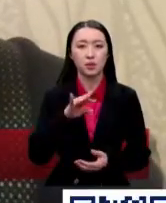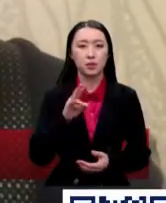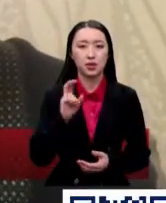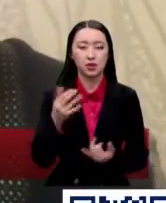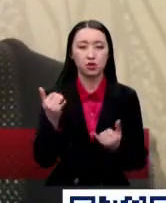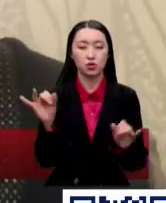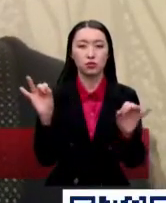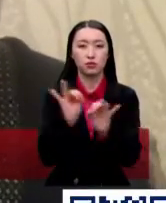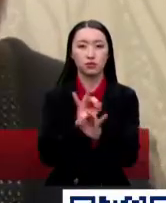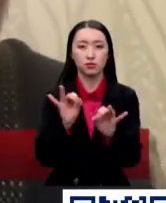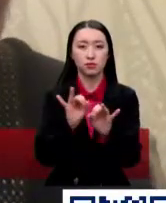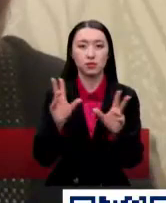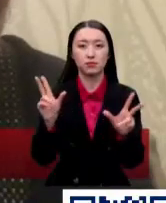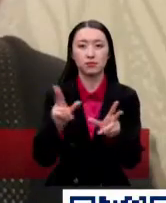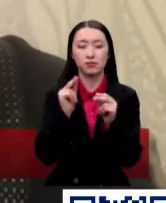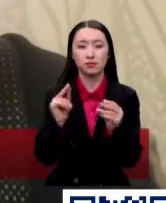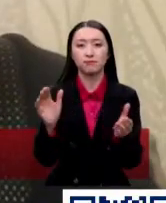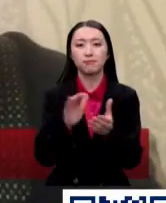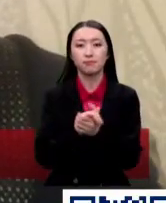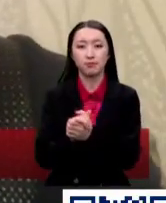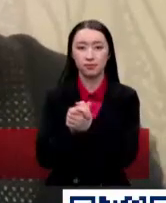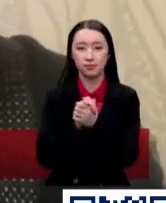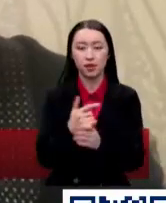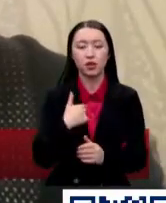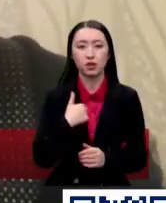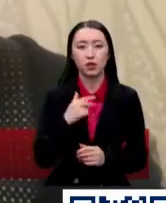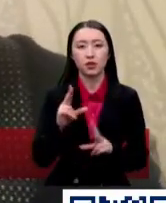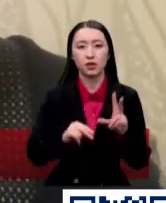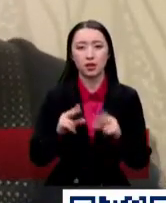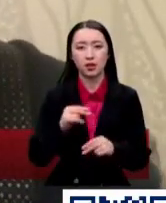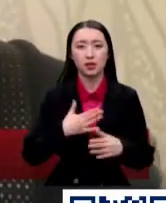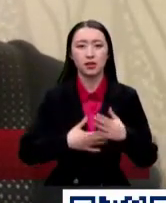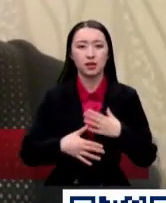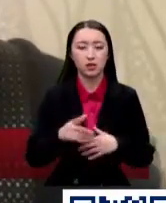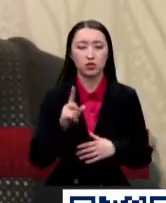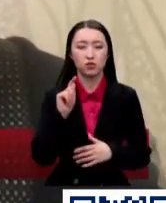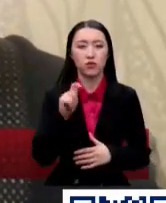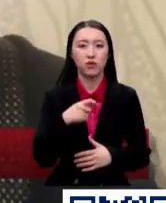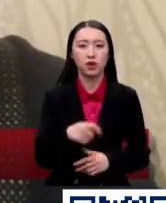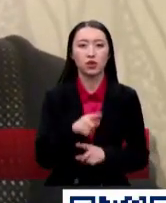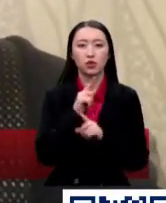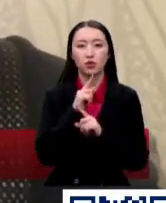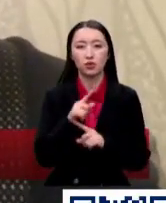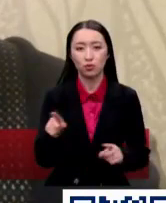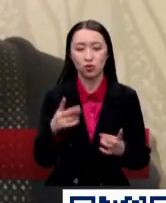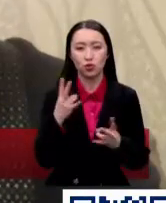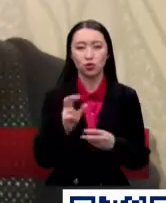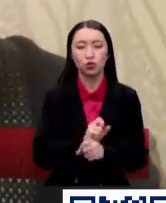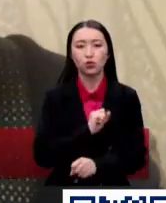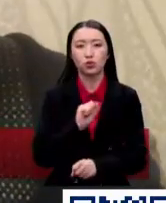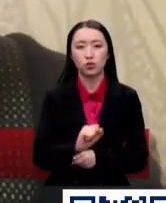начнутся и завершатся успешно, чему я лично буду очень рад, потому что нет войны, и войну надо остановить любыми